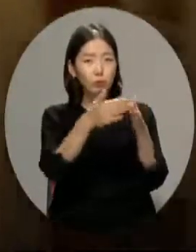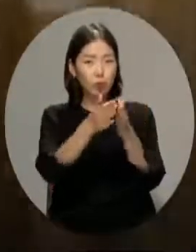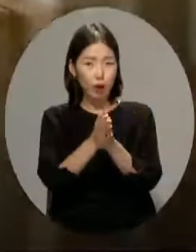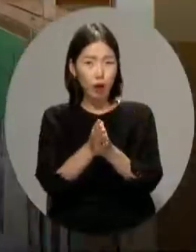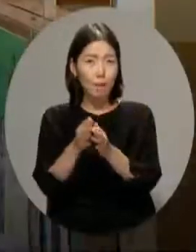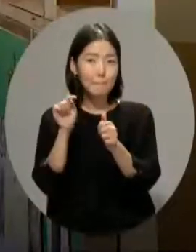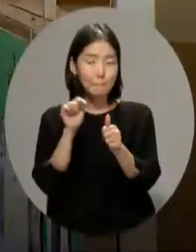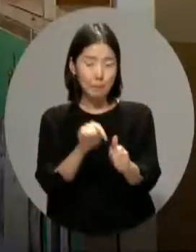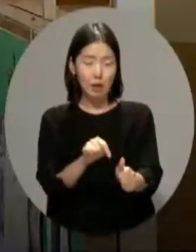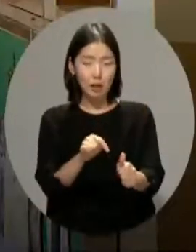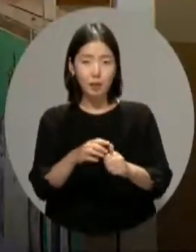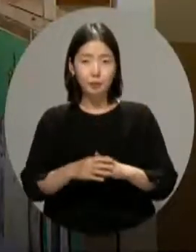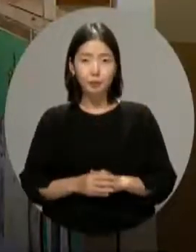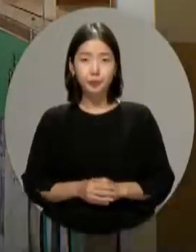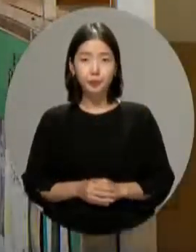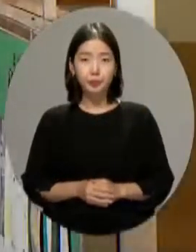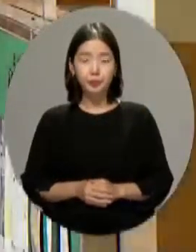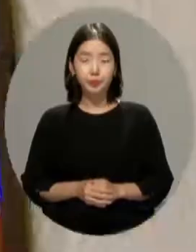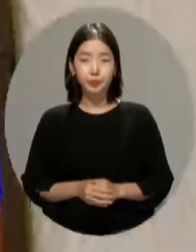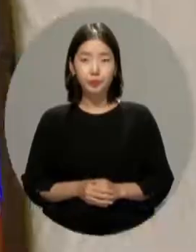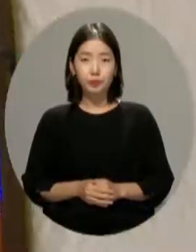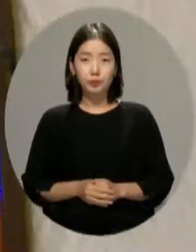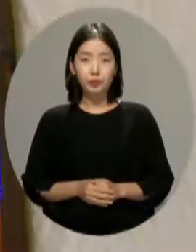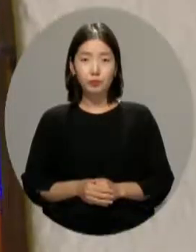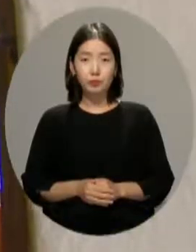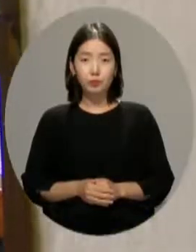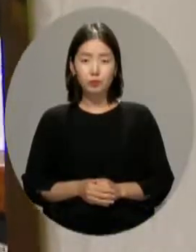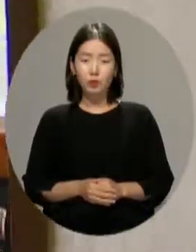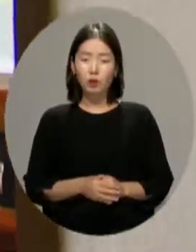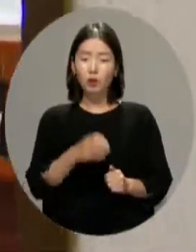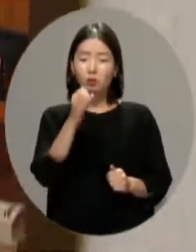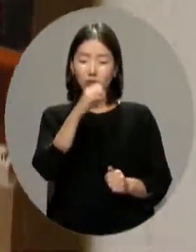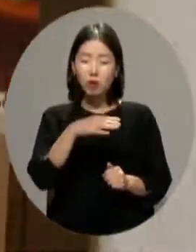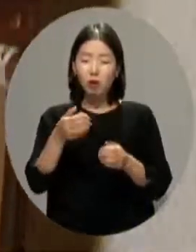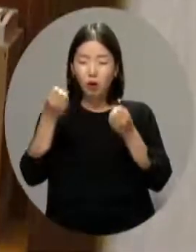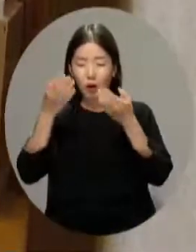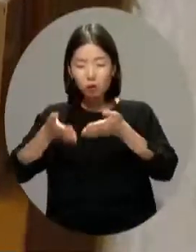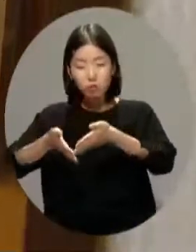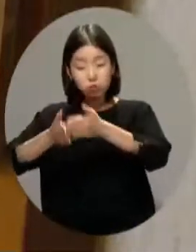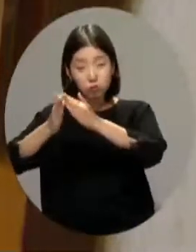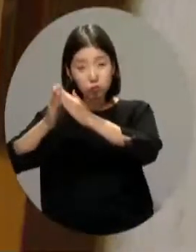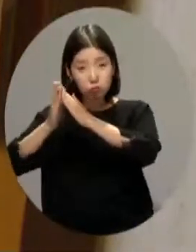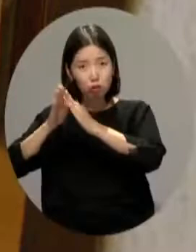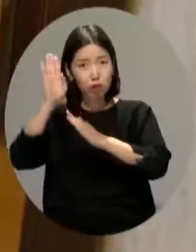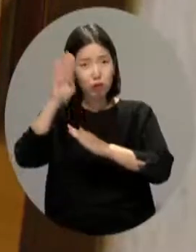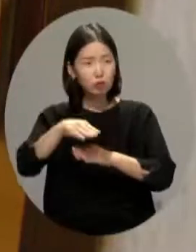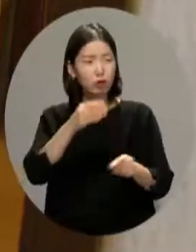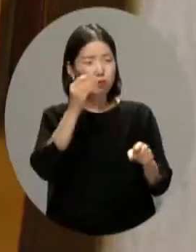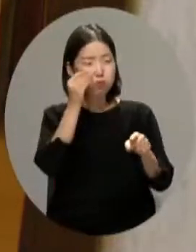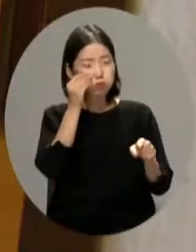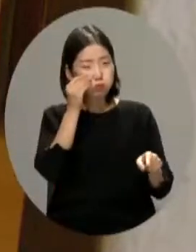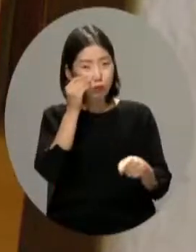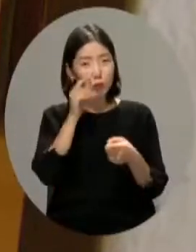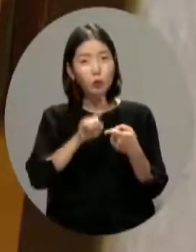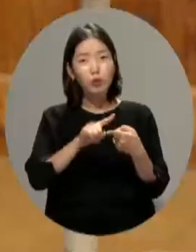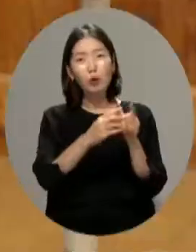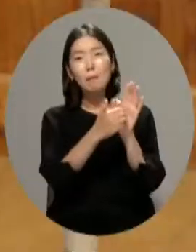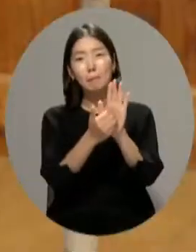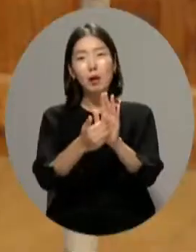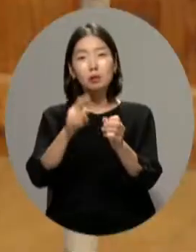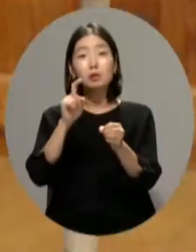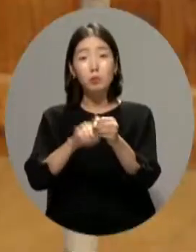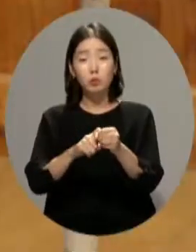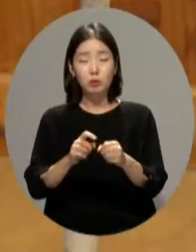폐교시키라고 도교육청에 요청했습니다. 대책 없이 학교를 신설했다가 나중에 남아 돌지 않도록